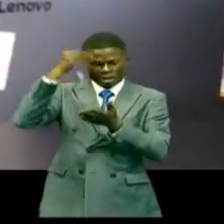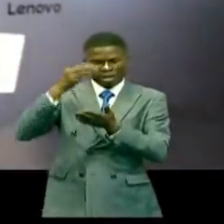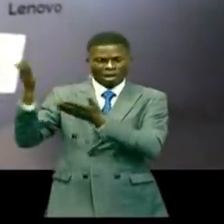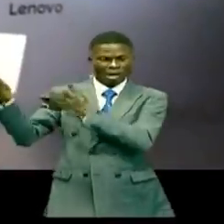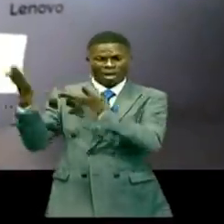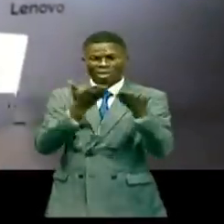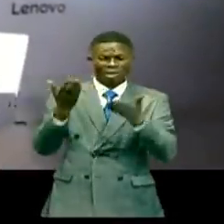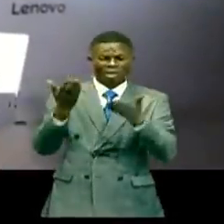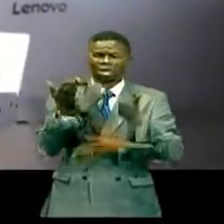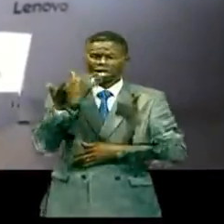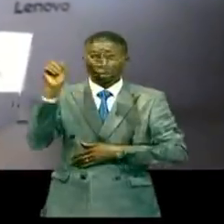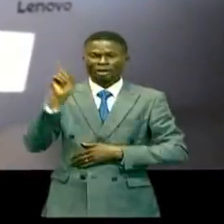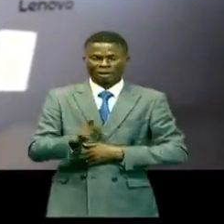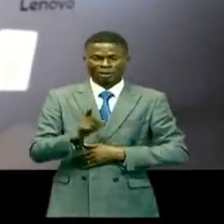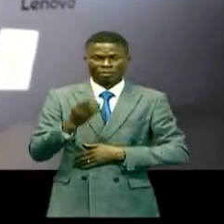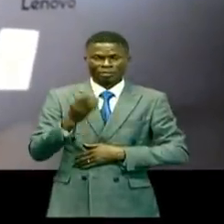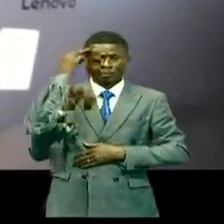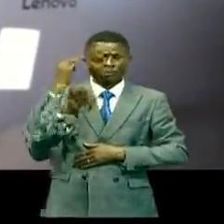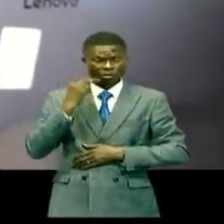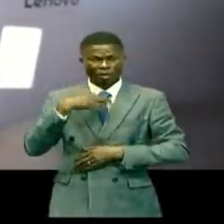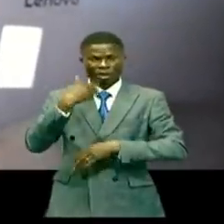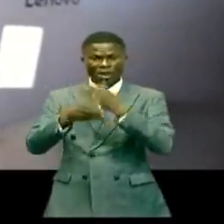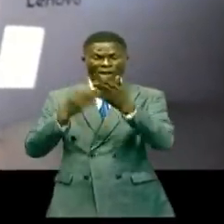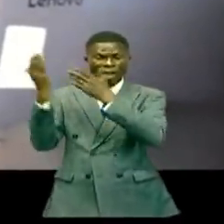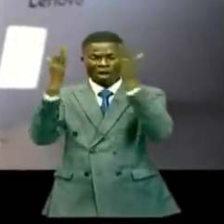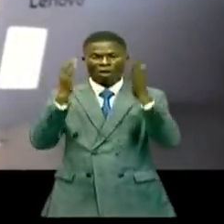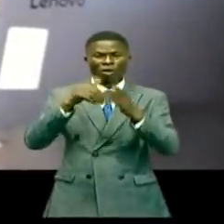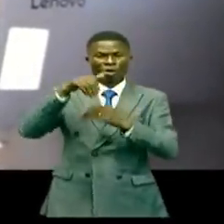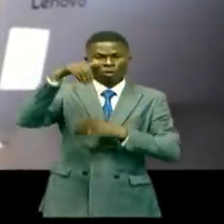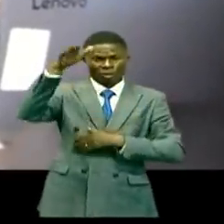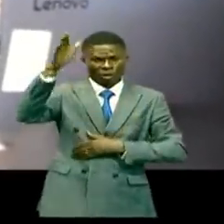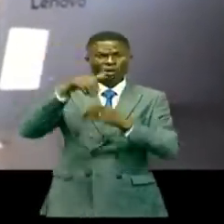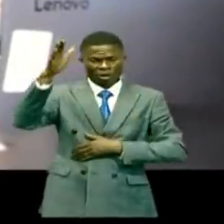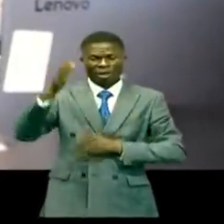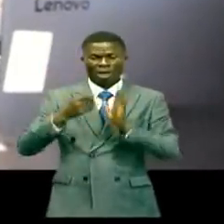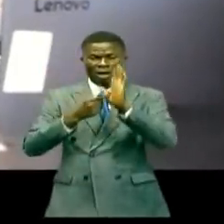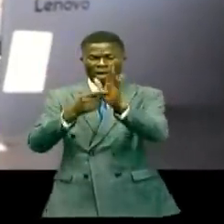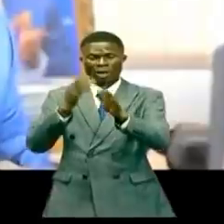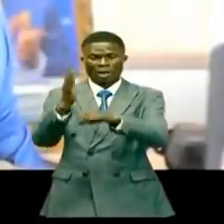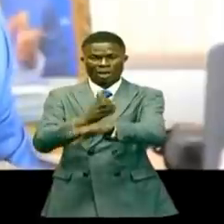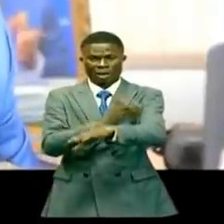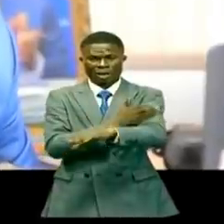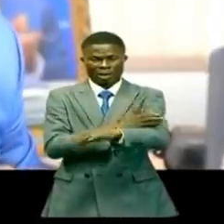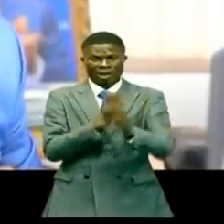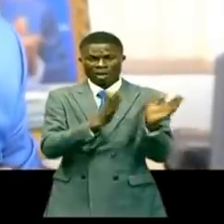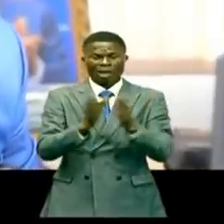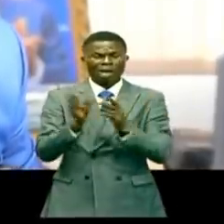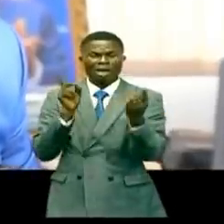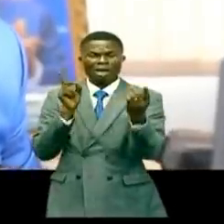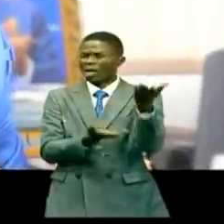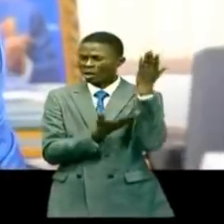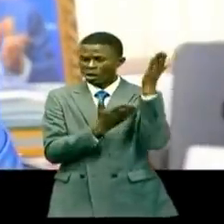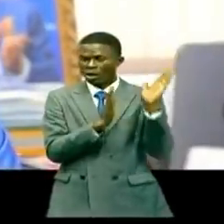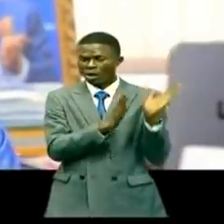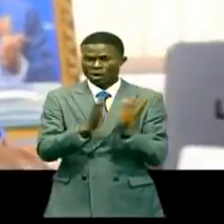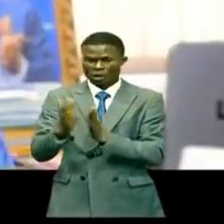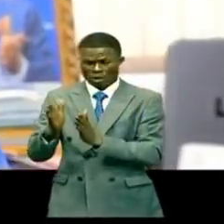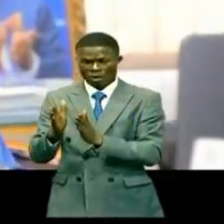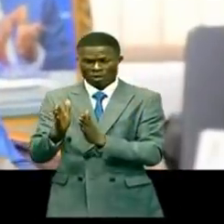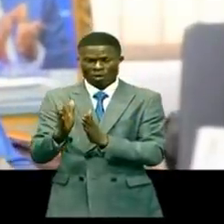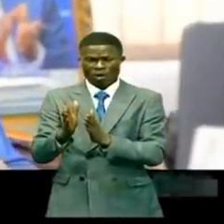investisseurs. Le ministre du Commerce extérieur a présenté l'avancement des préparatifs de ces grands rendez-vous où il est prévu, entre